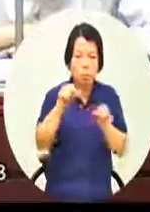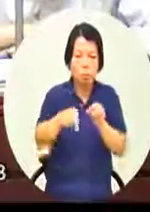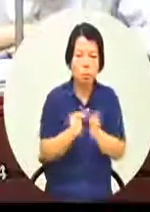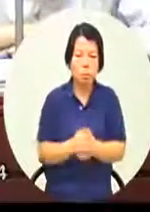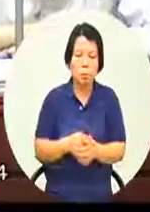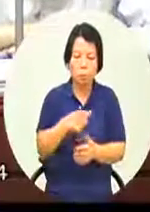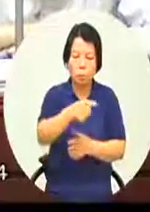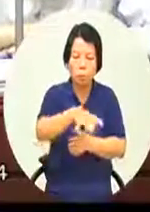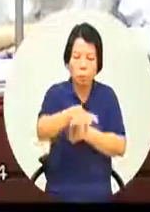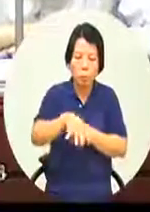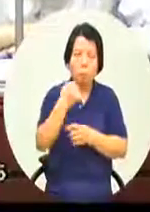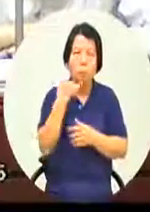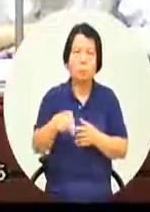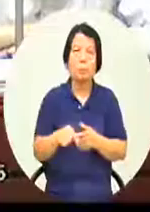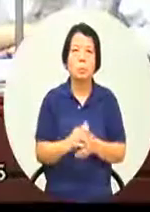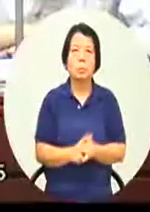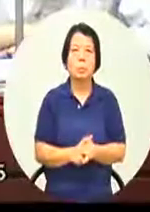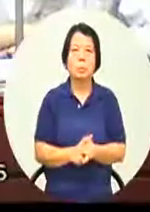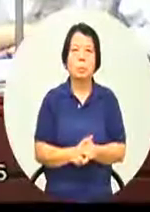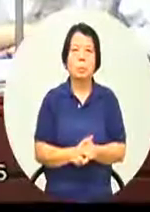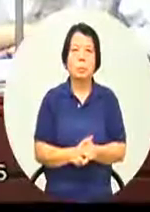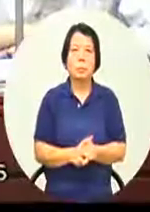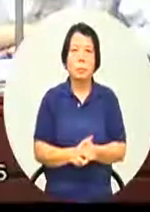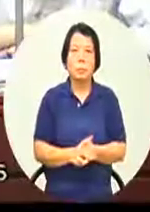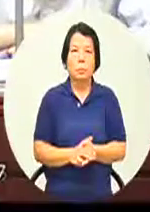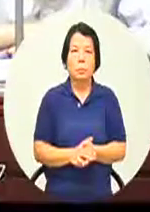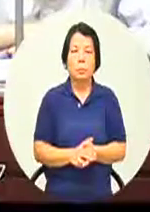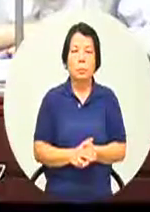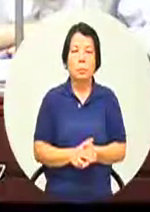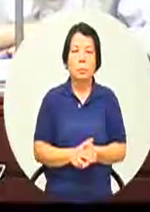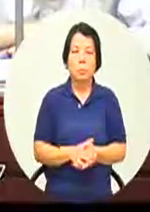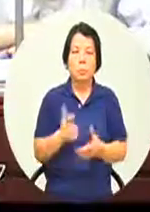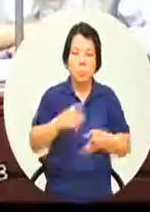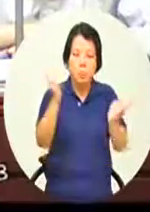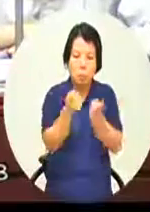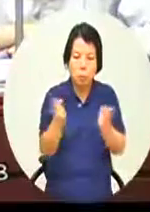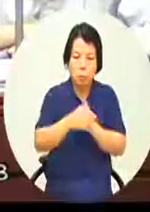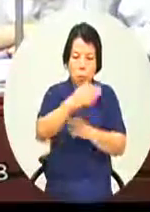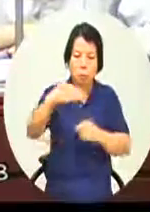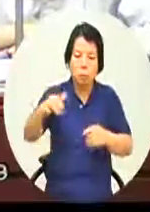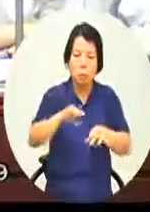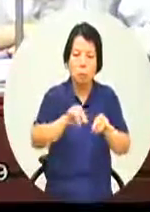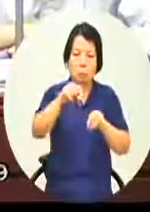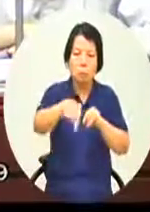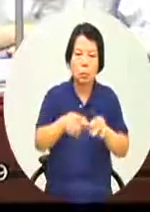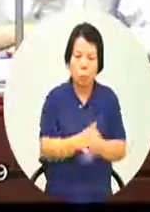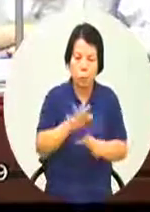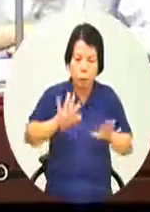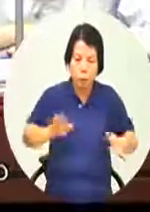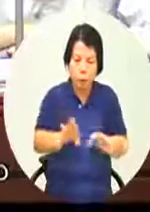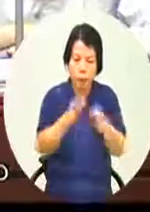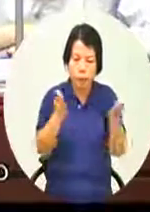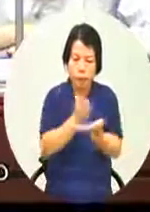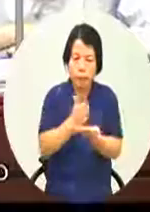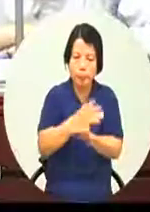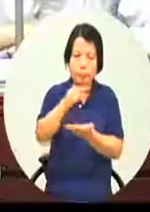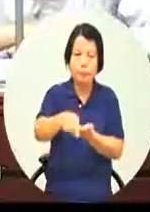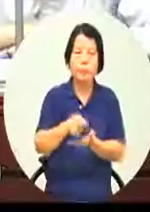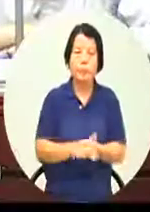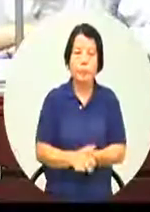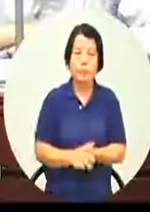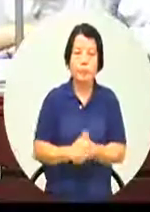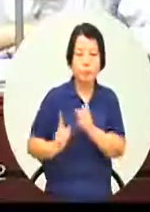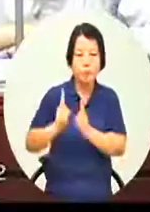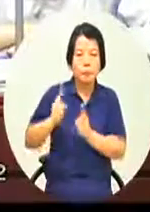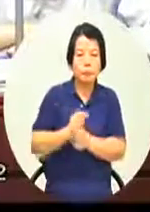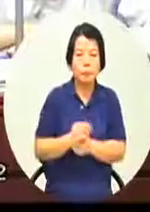作。那目前其实我们现在我们其实也在那个像鼓山地区，我们会开始评估，因为鼓山那个地方在比较